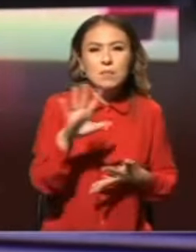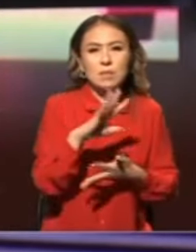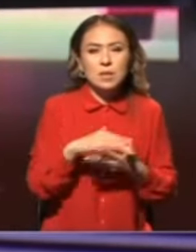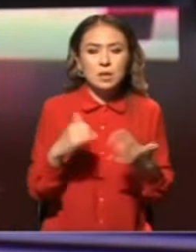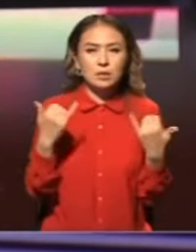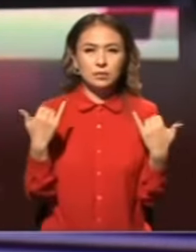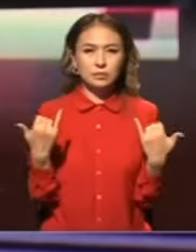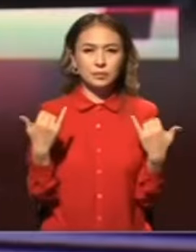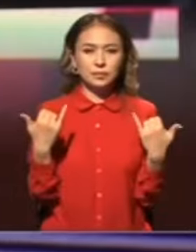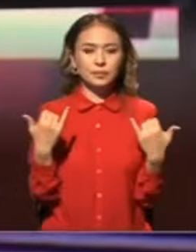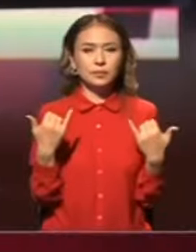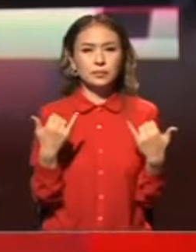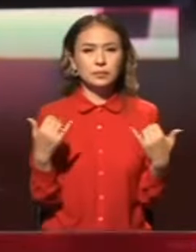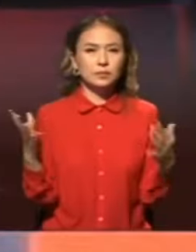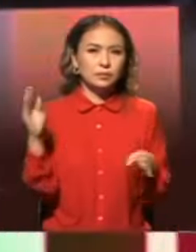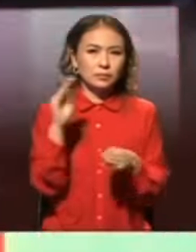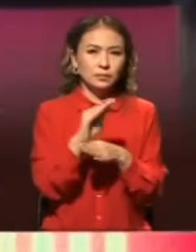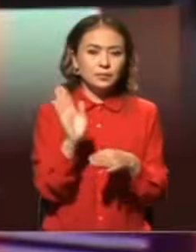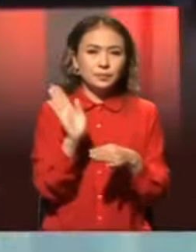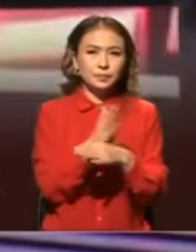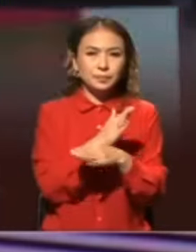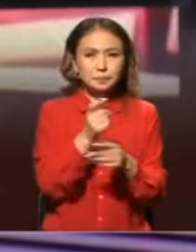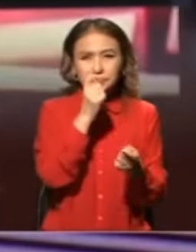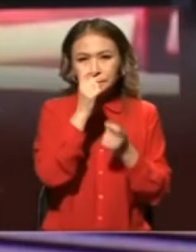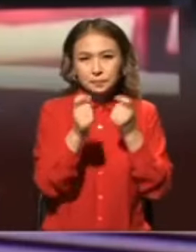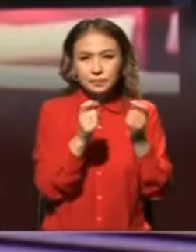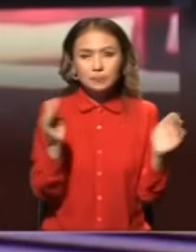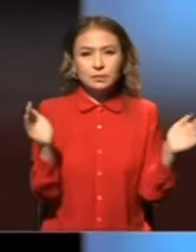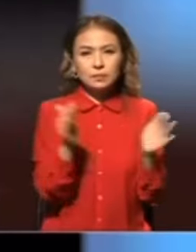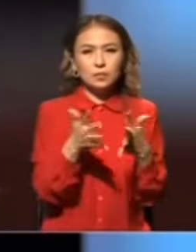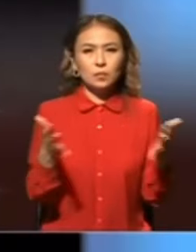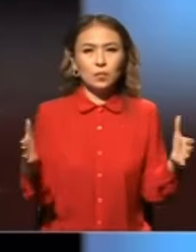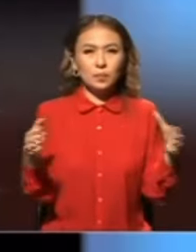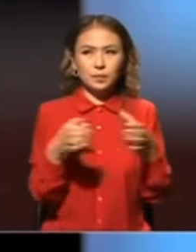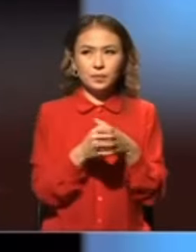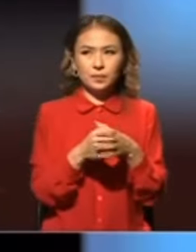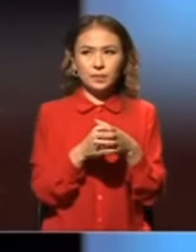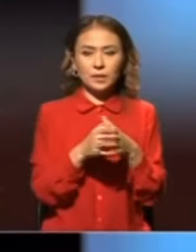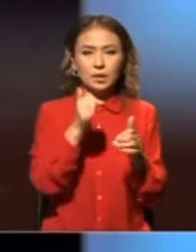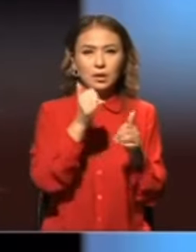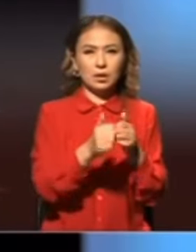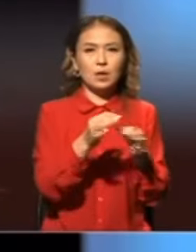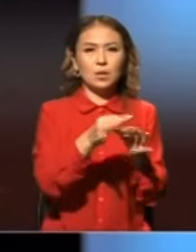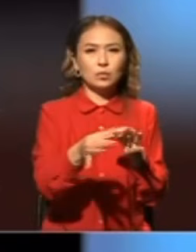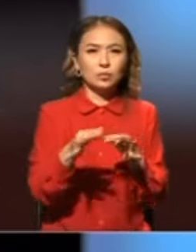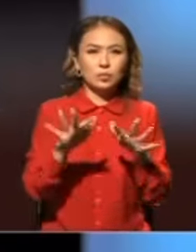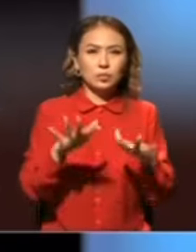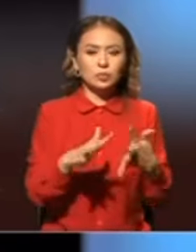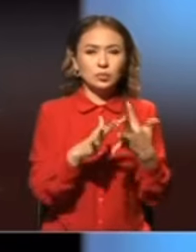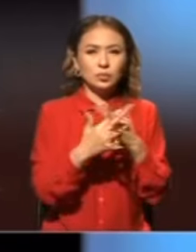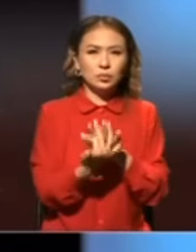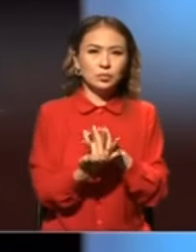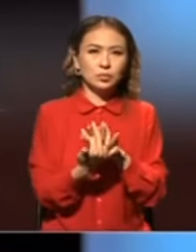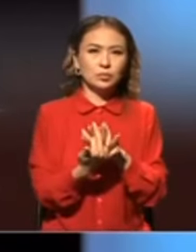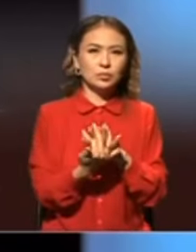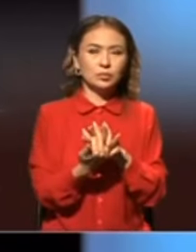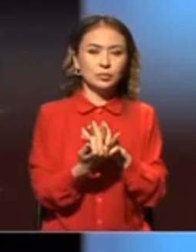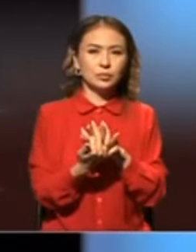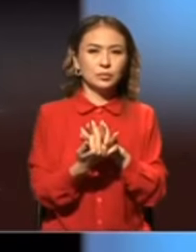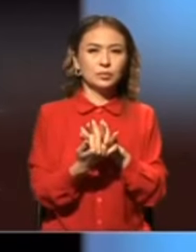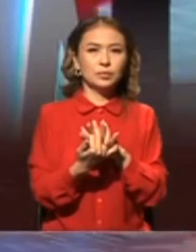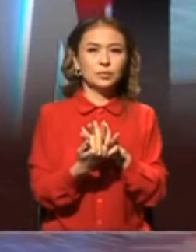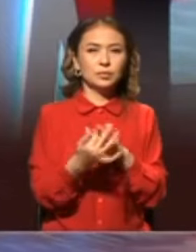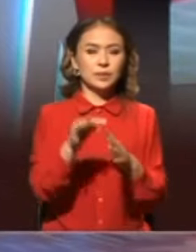қазіргі таңда мынау жеке қосалқы шаруашылық, майда шаруашылықтарын басын қосу. Әр аула, ауылдағы ағайынның әр